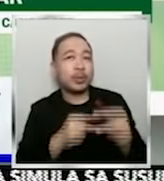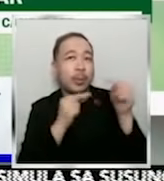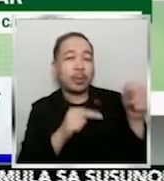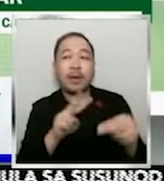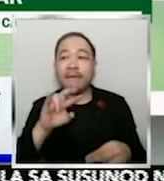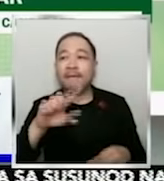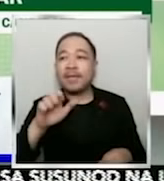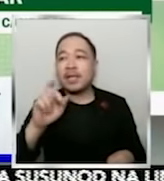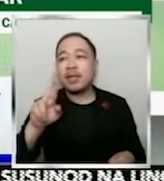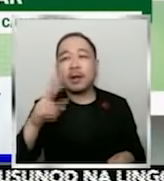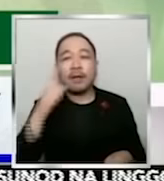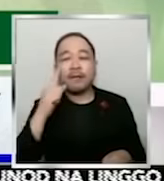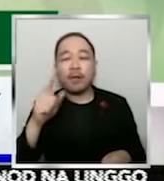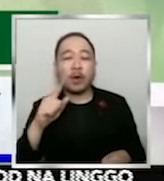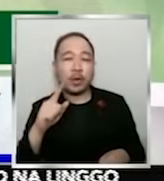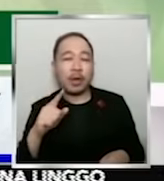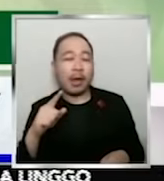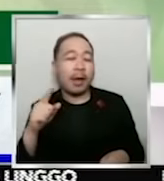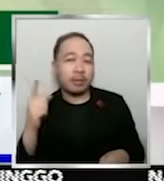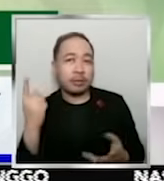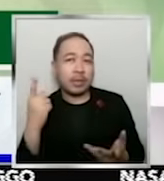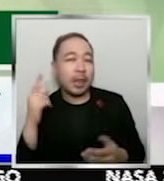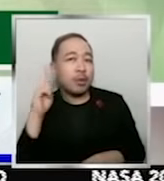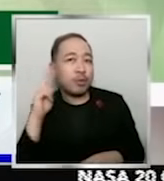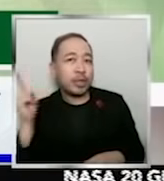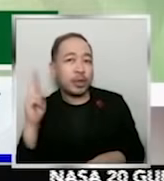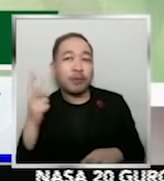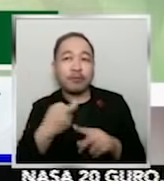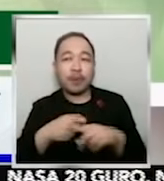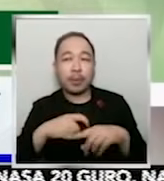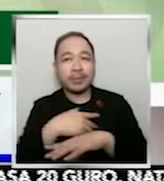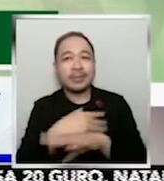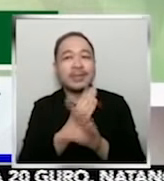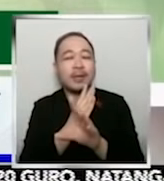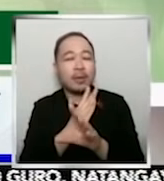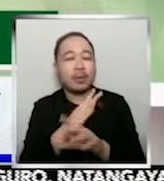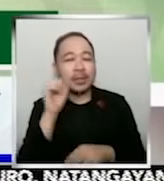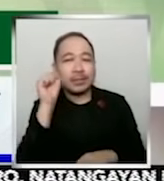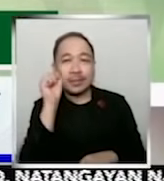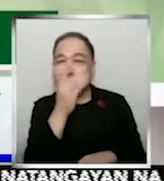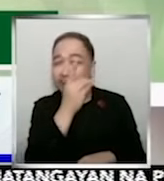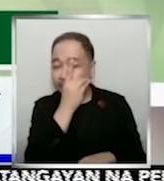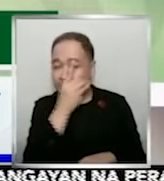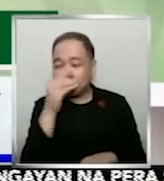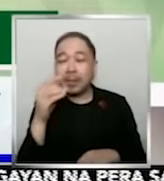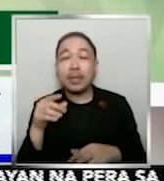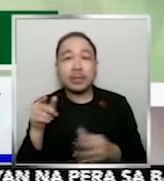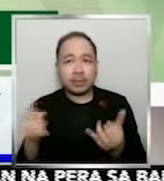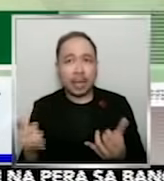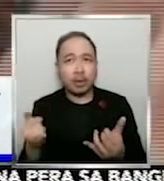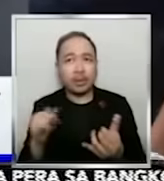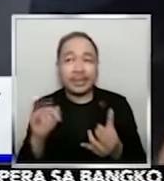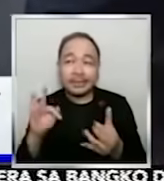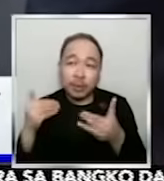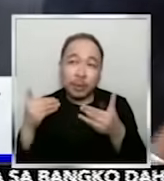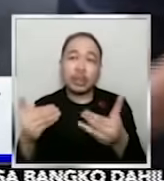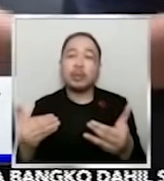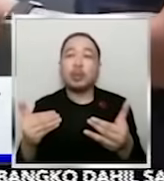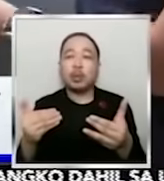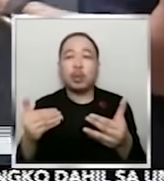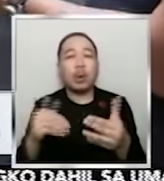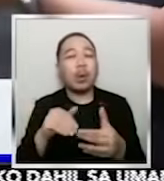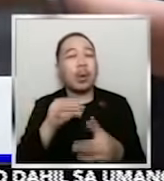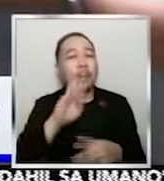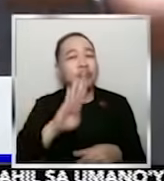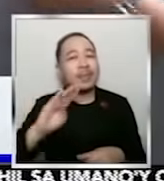Davao City Mayor Sara Duterte kung saan sinabi niyang isusulong niya ang pagpapatuloy ng Build program. Pinuri